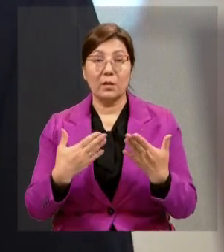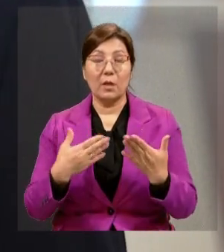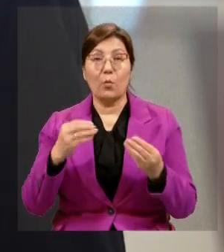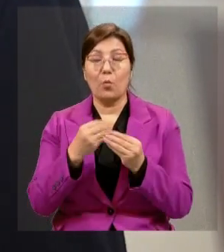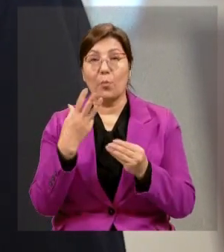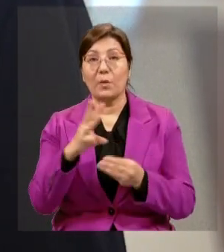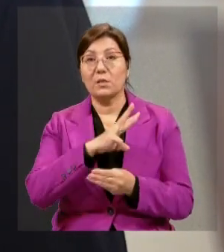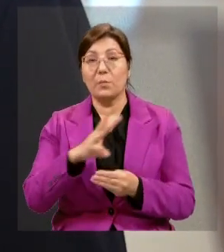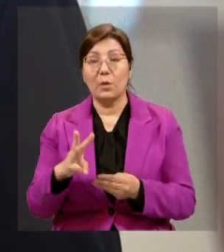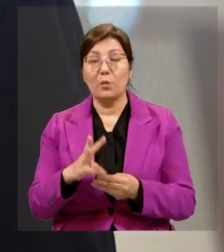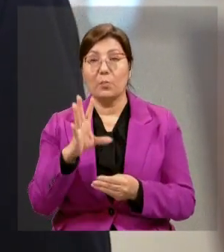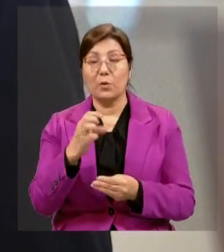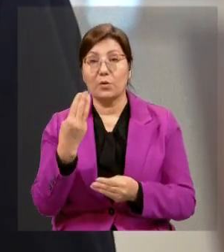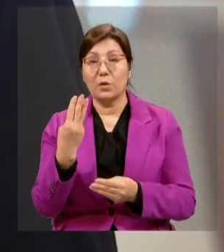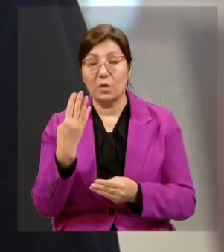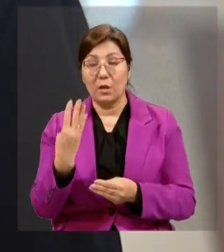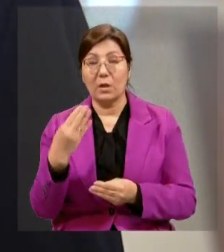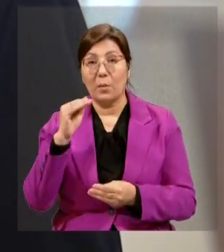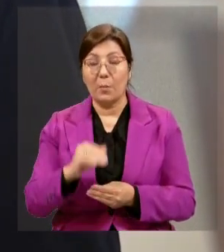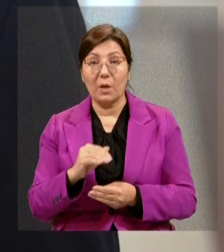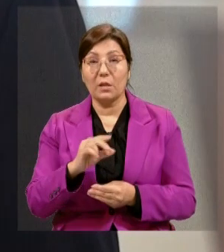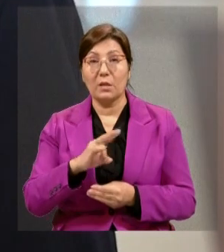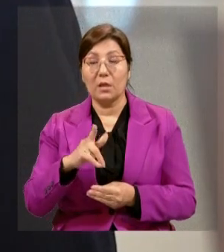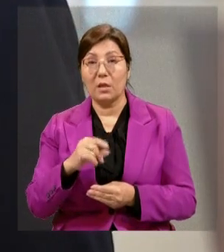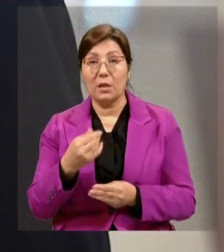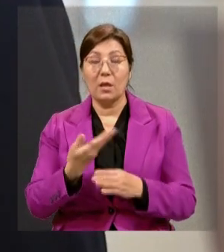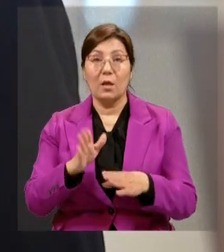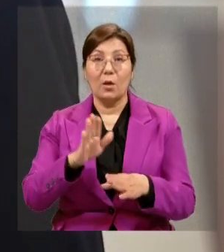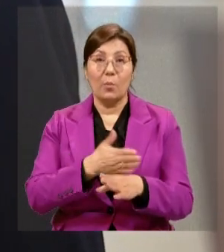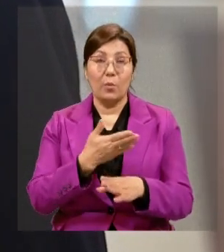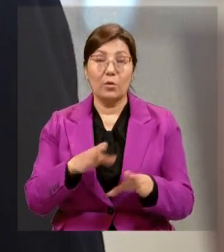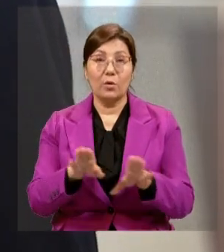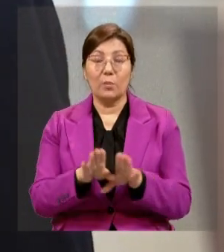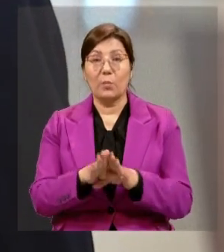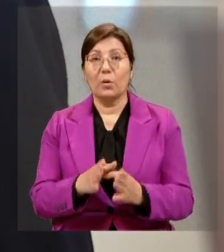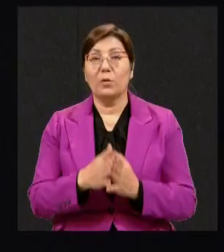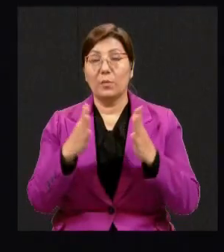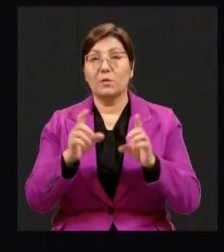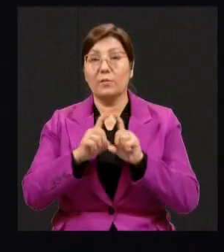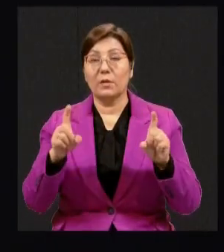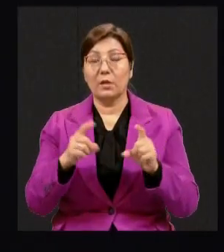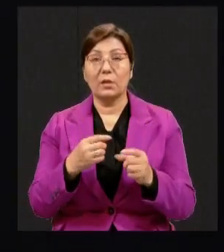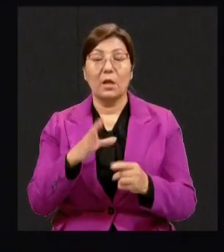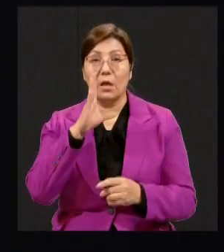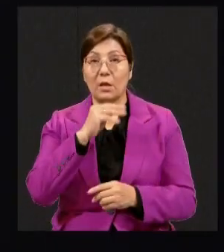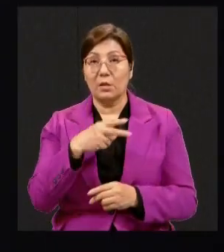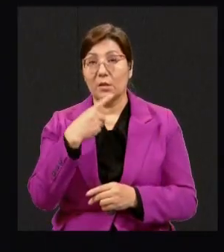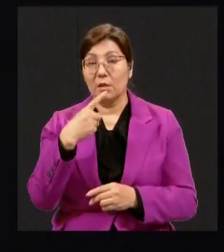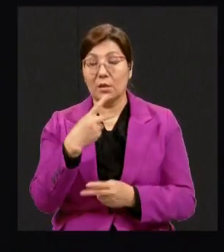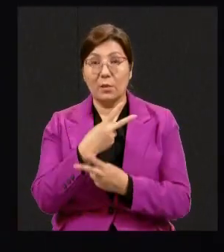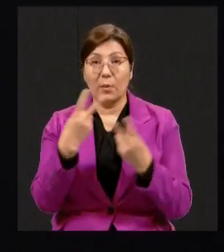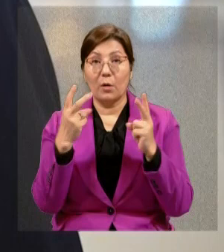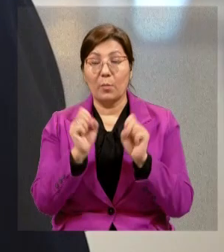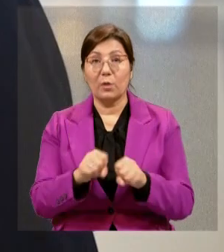15 миллион 540 мың теңге тағы аудандық білім бөлімі тарапынан бөлініп отыр. Оның үлкен біздің мектепке жетістік деп қарастырамыз. Және осы